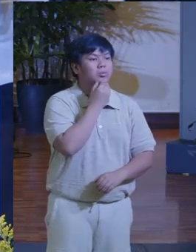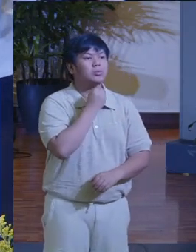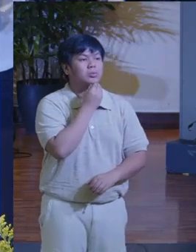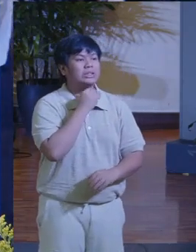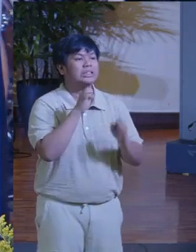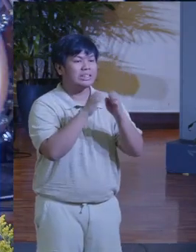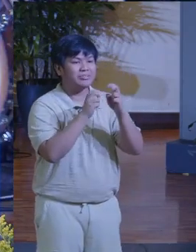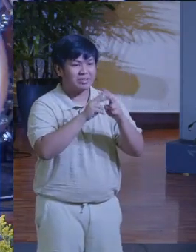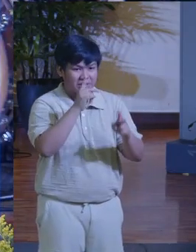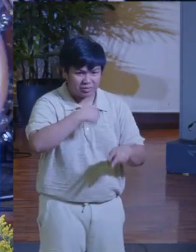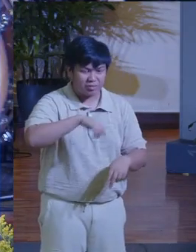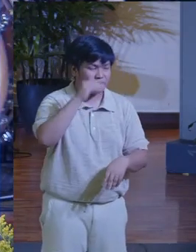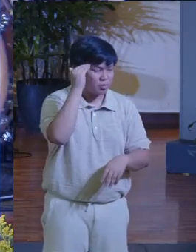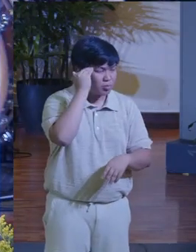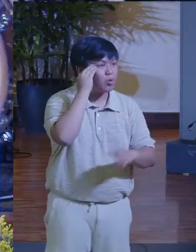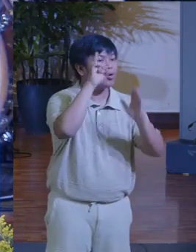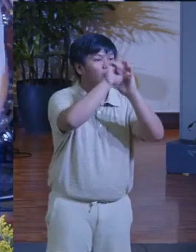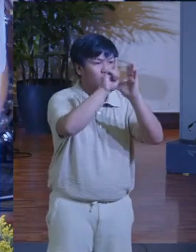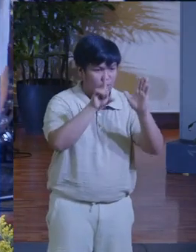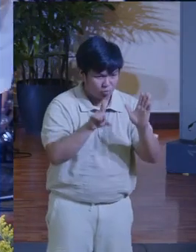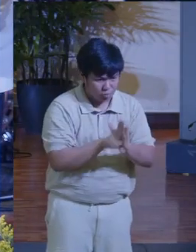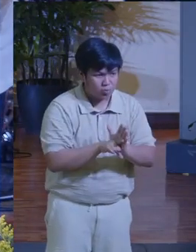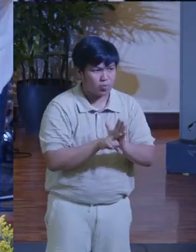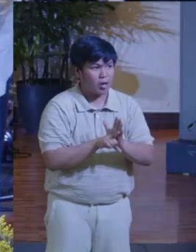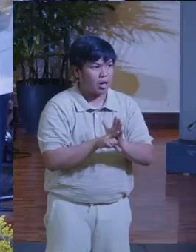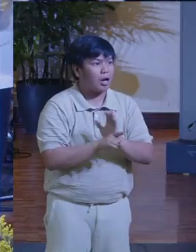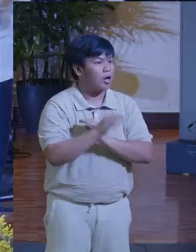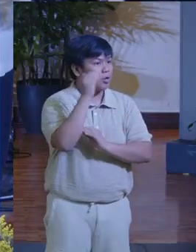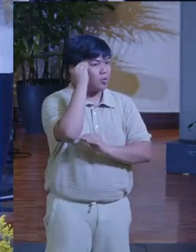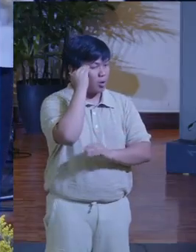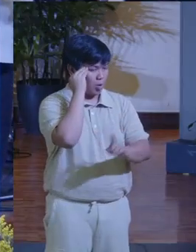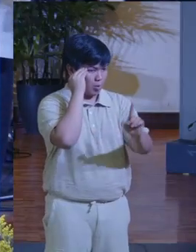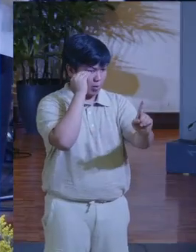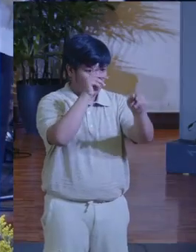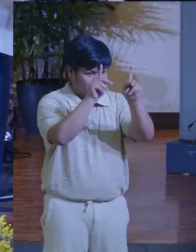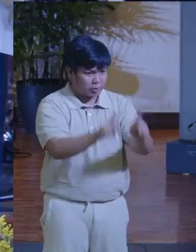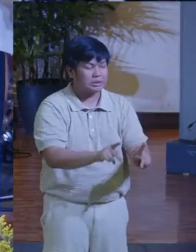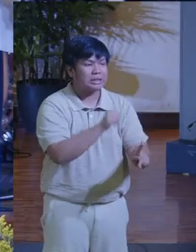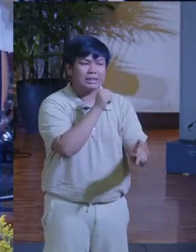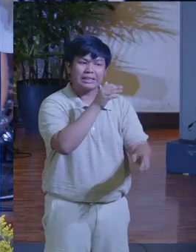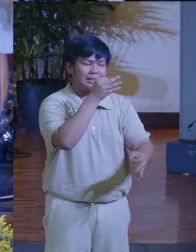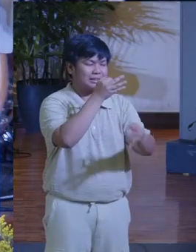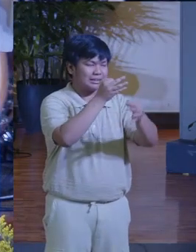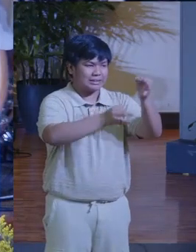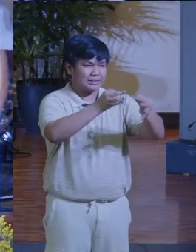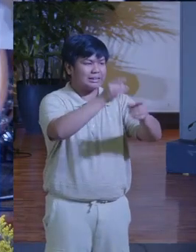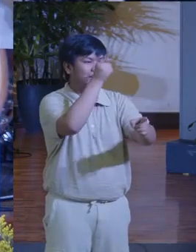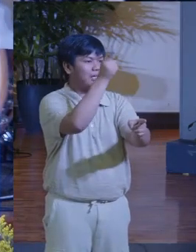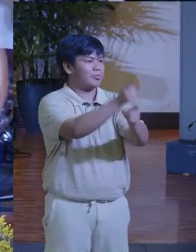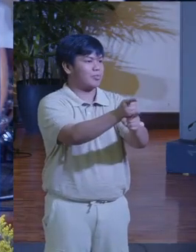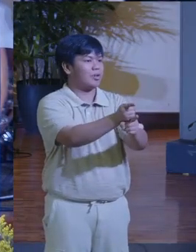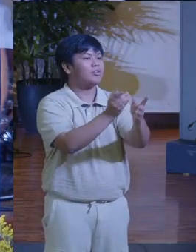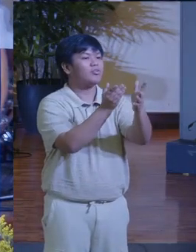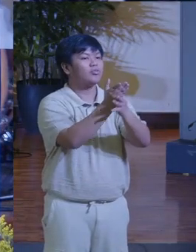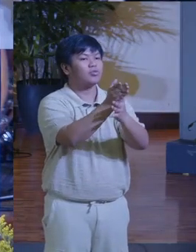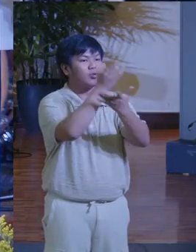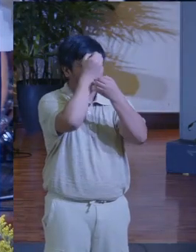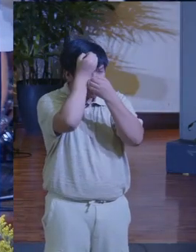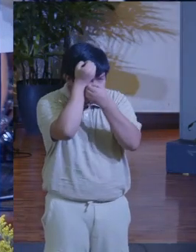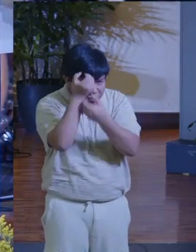tayo ganon, yet we know that a person is not justified by works of the law.